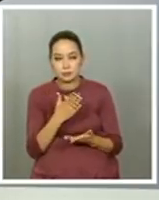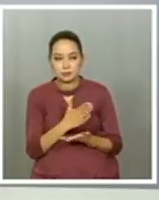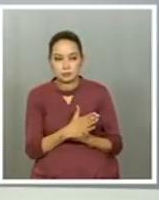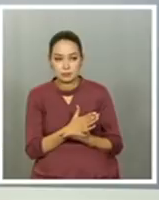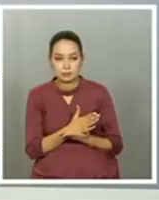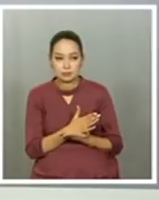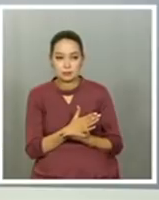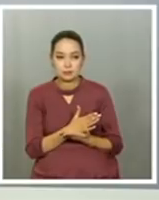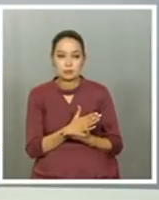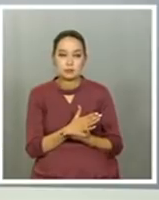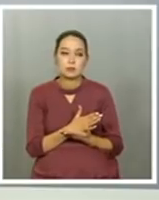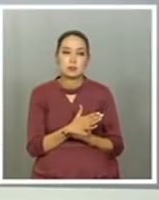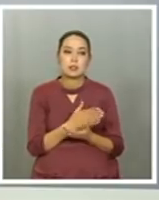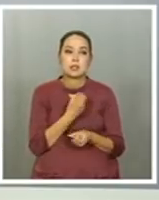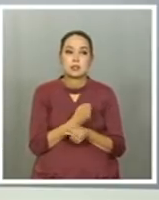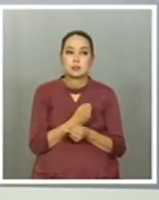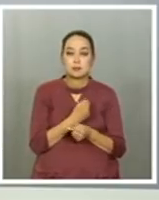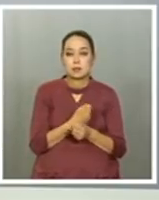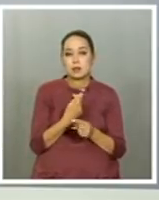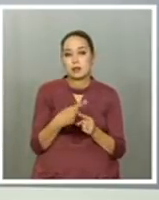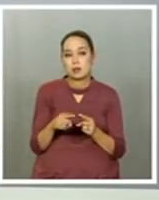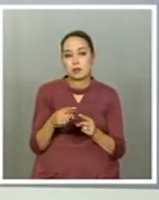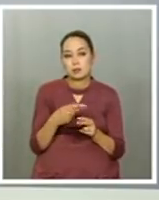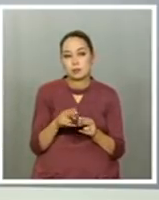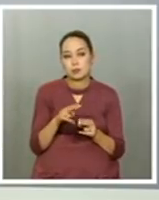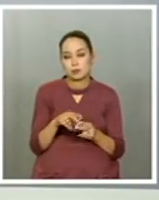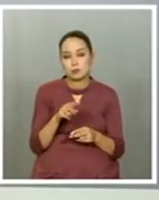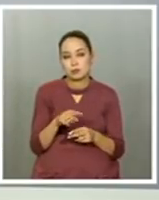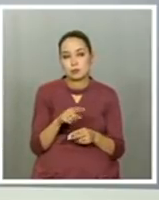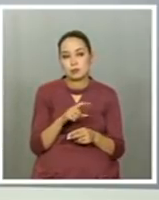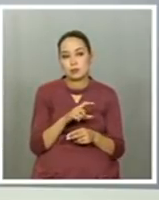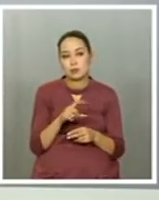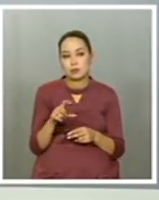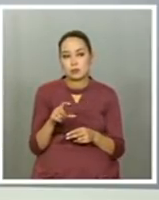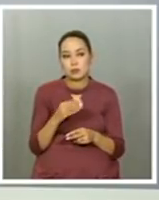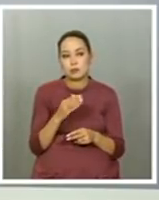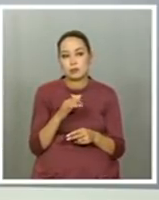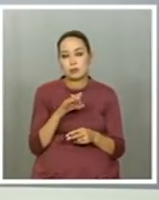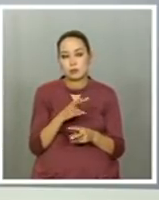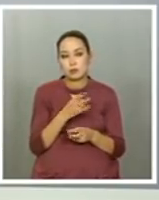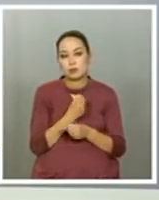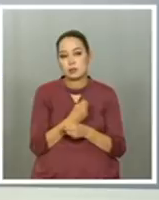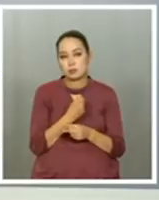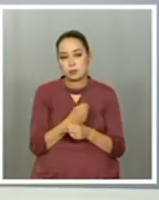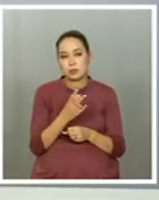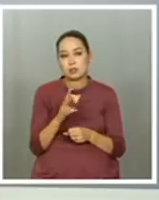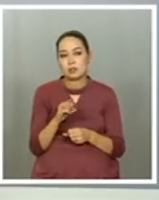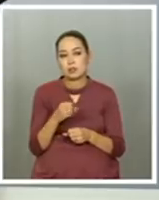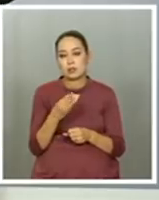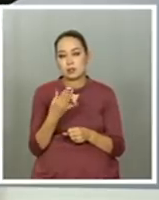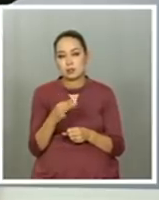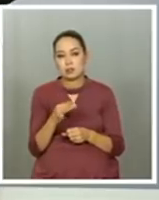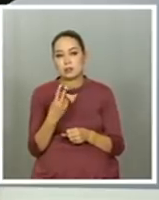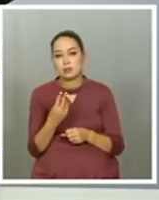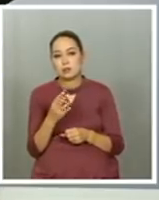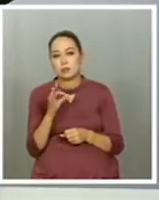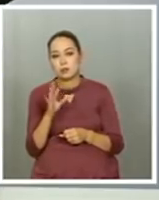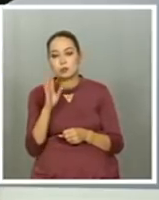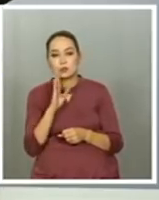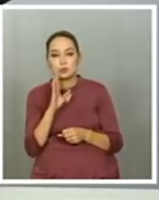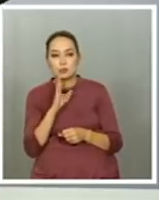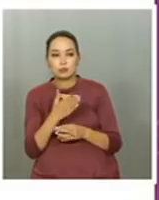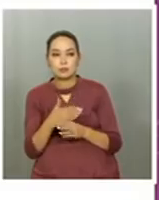Ал спирттерден айырмашылығы осы фенол сілті қатысында натрий фенилаты және су